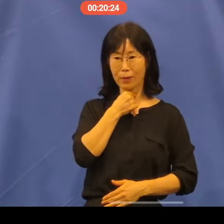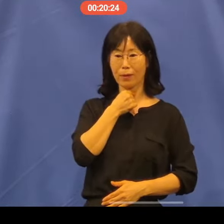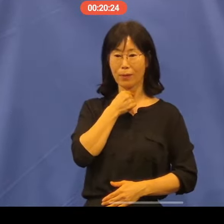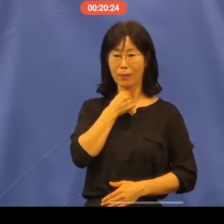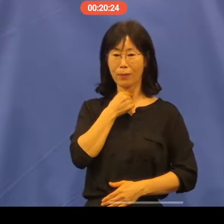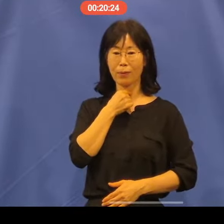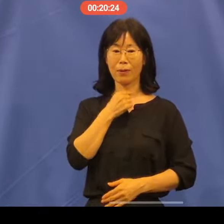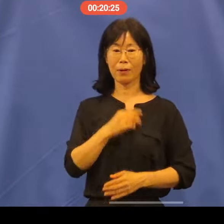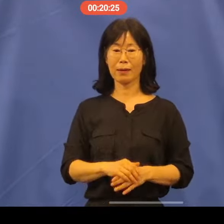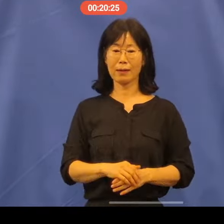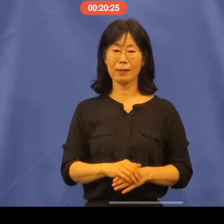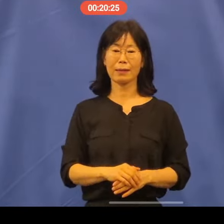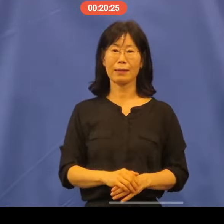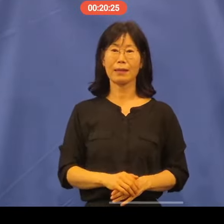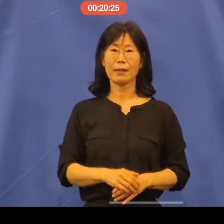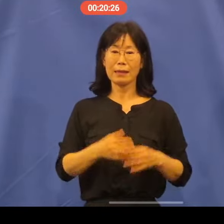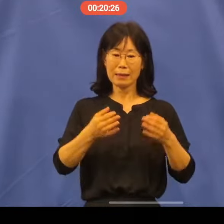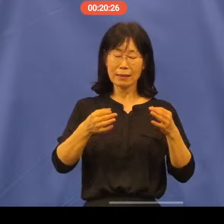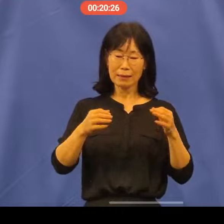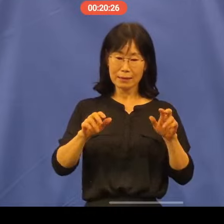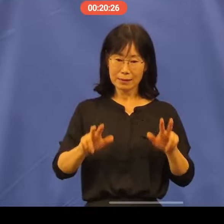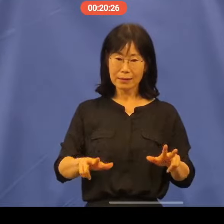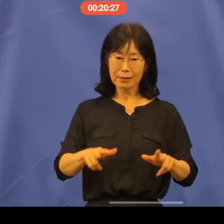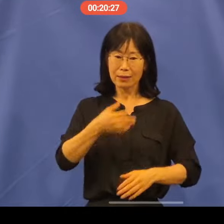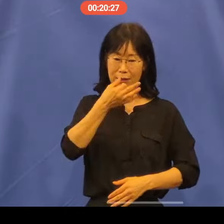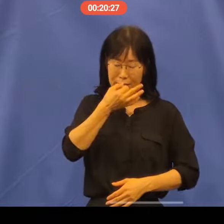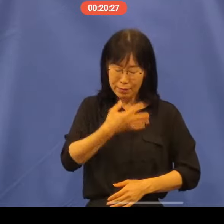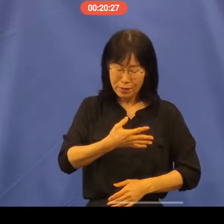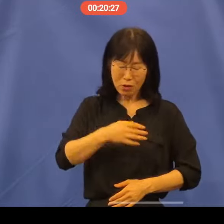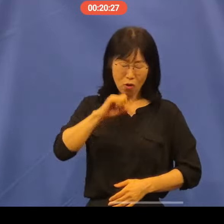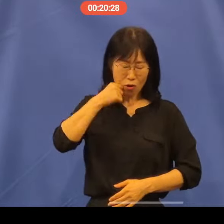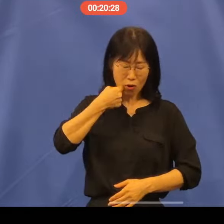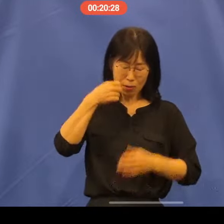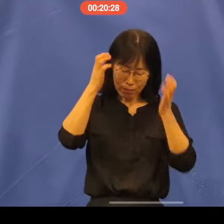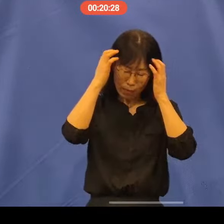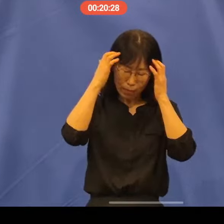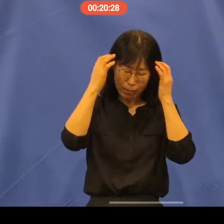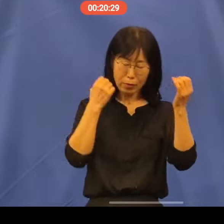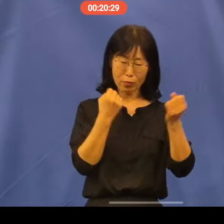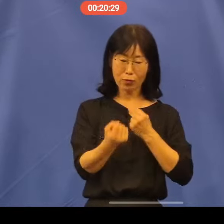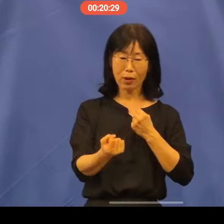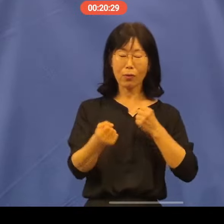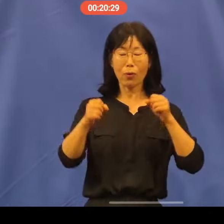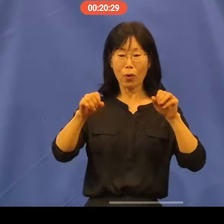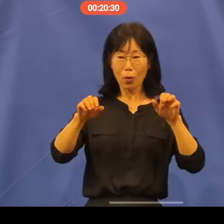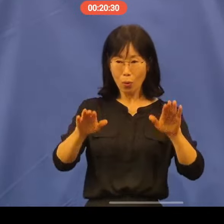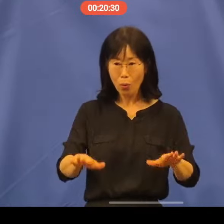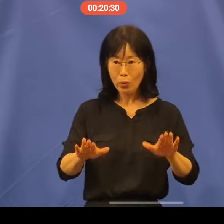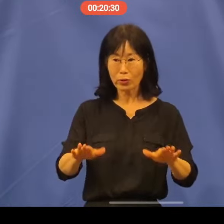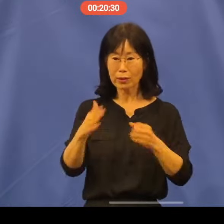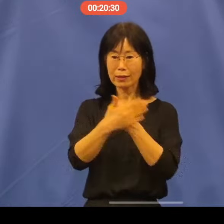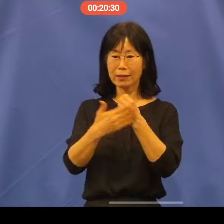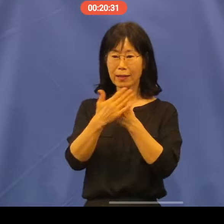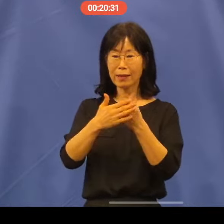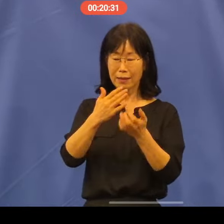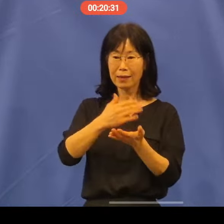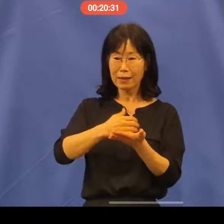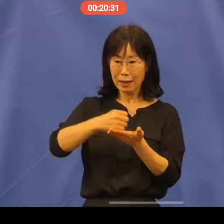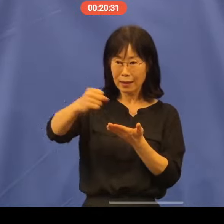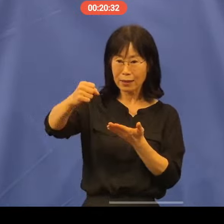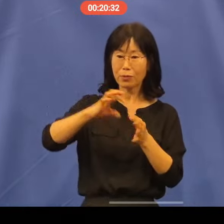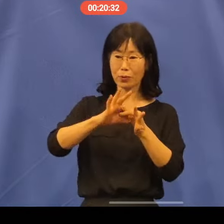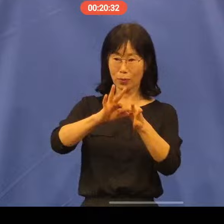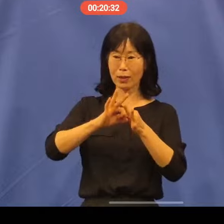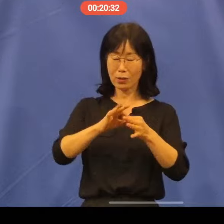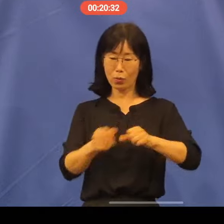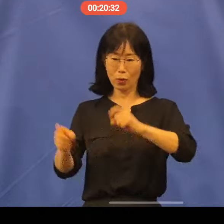것들이 다 풀리는 회복의 역사가 일어나게 될 줄로 믿습니다. 하나님 우리를 창조하신 목적이에요, 여러분.